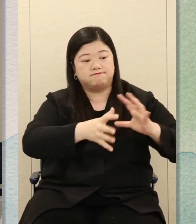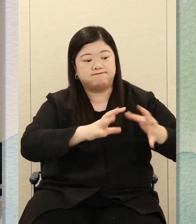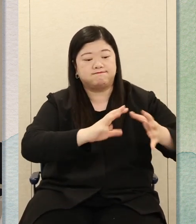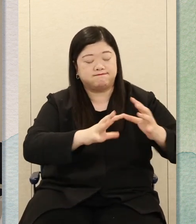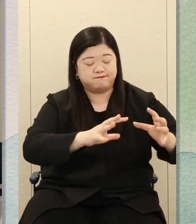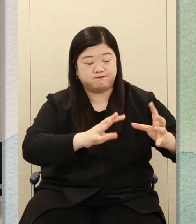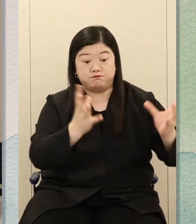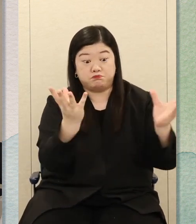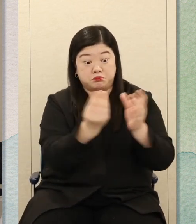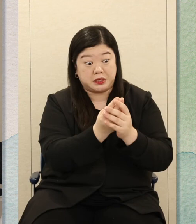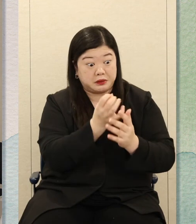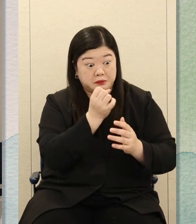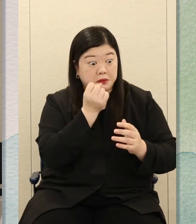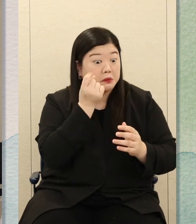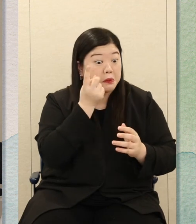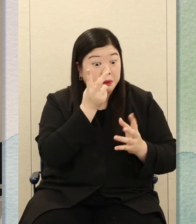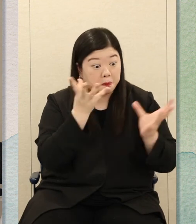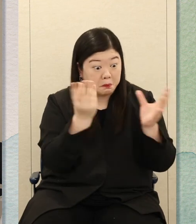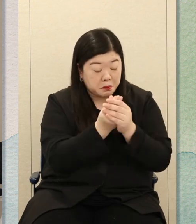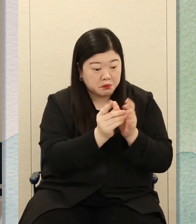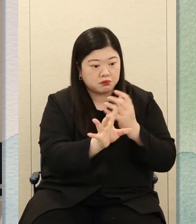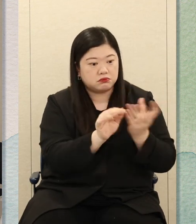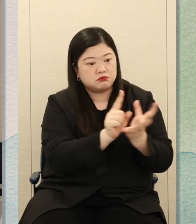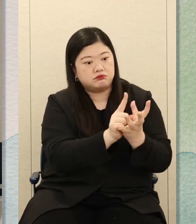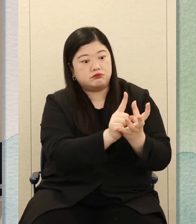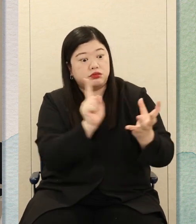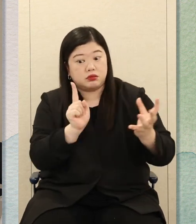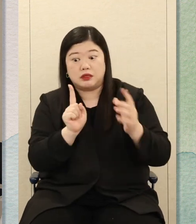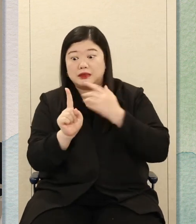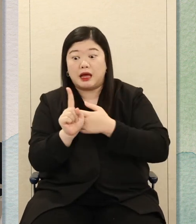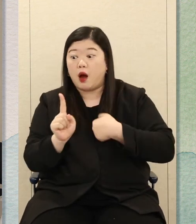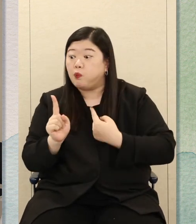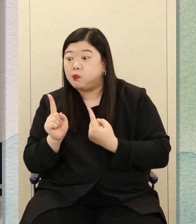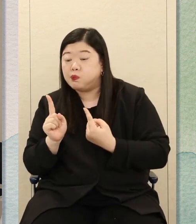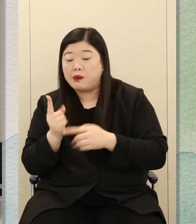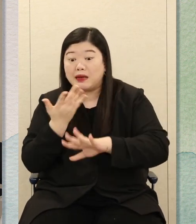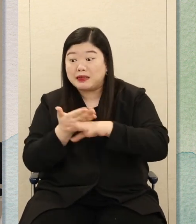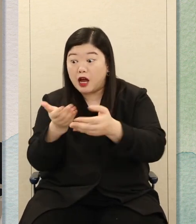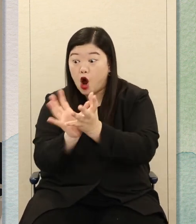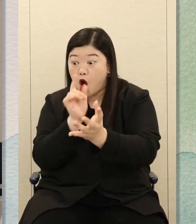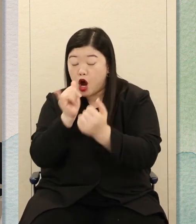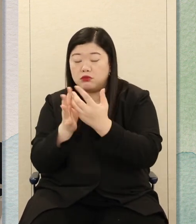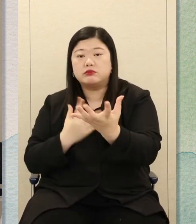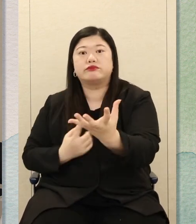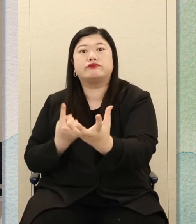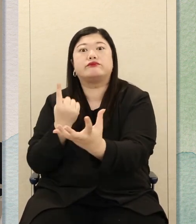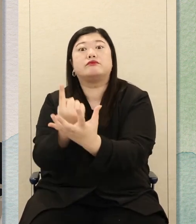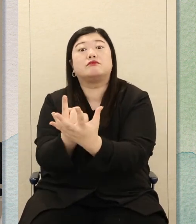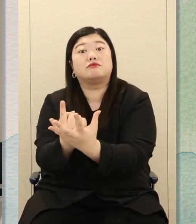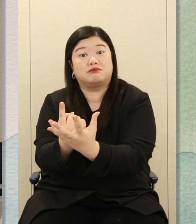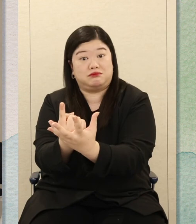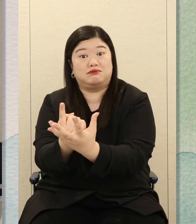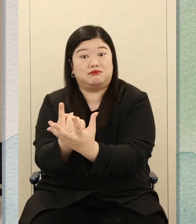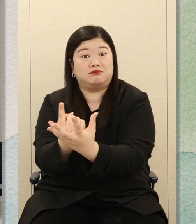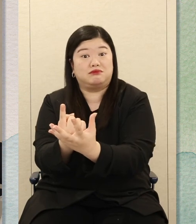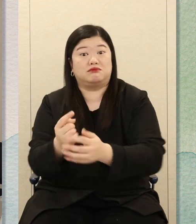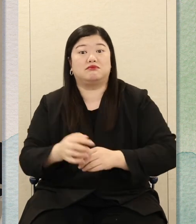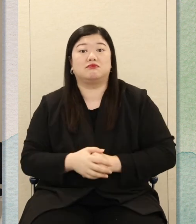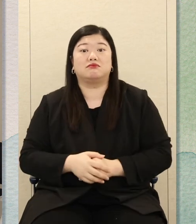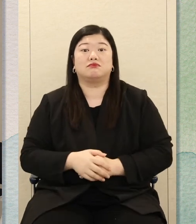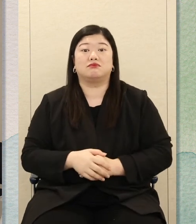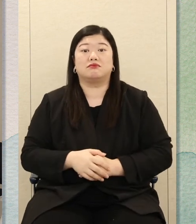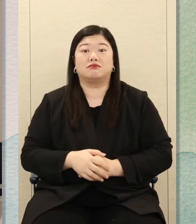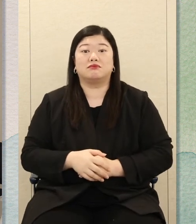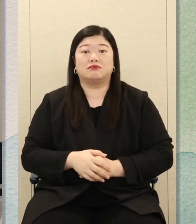빠져나오는 이런 방식으로 운영하고요. 부회원으로 떨어지면 그런 거 못하게 되잖아요. 모임 참여도 되게 우선순위도